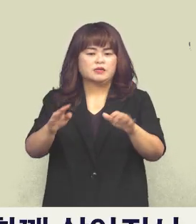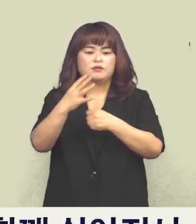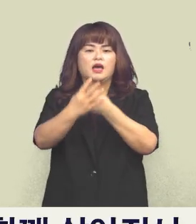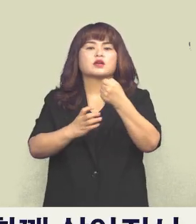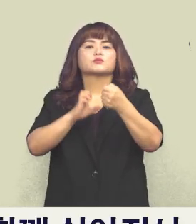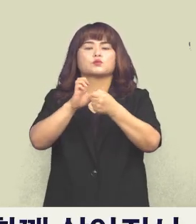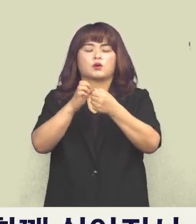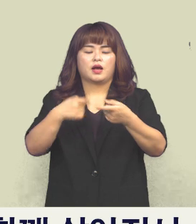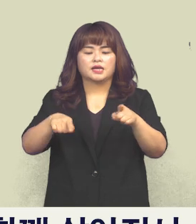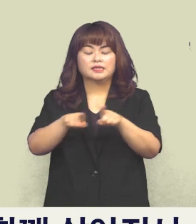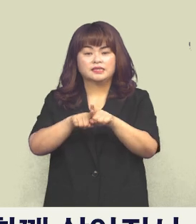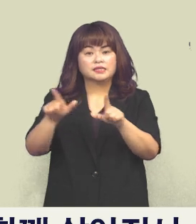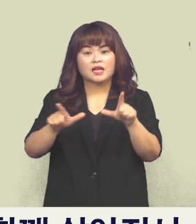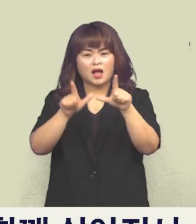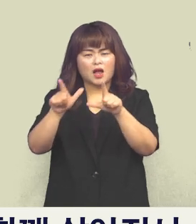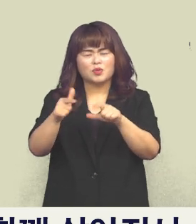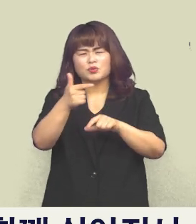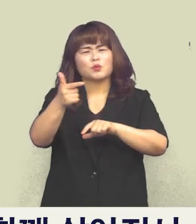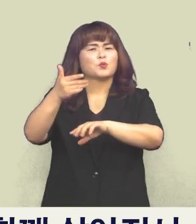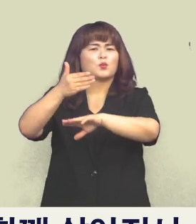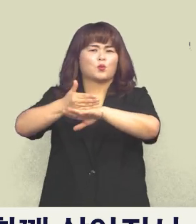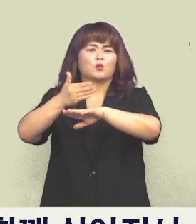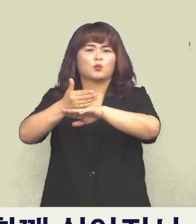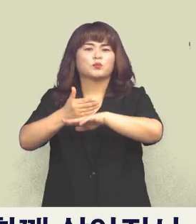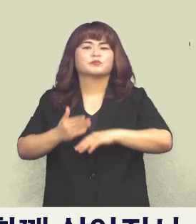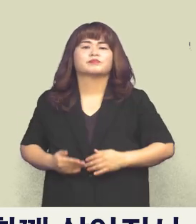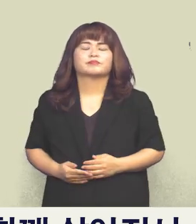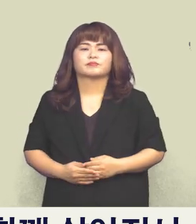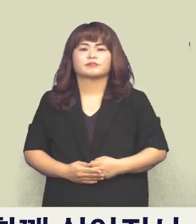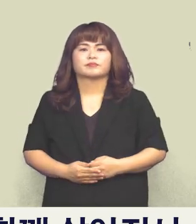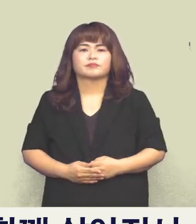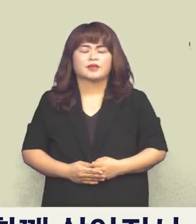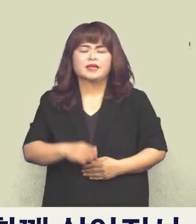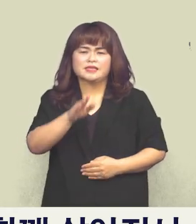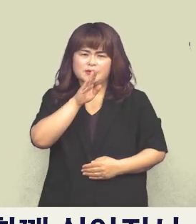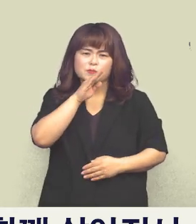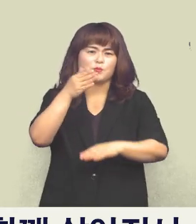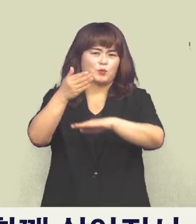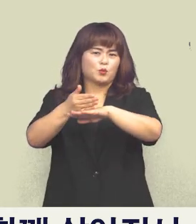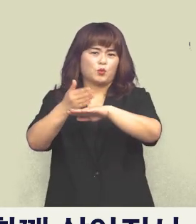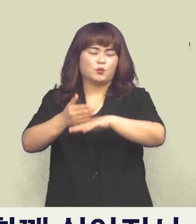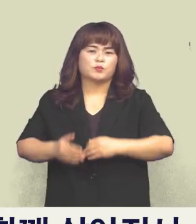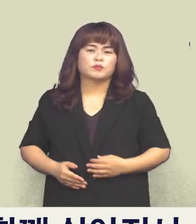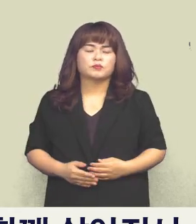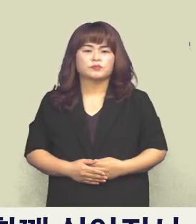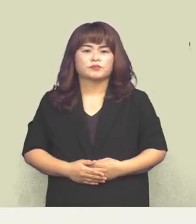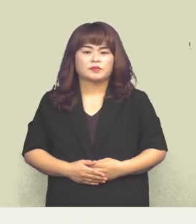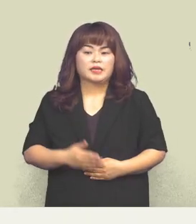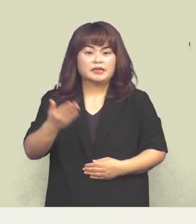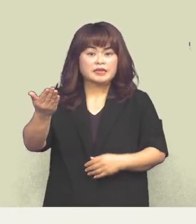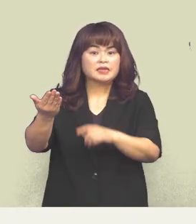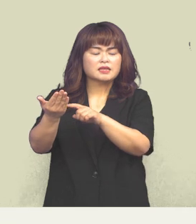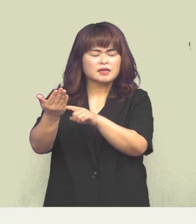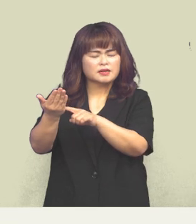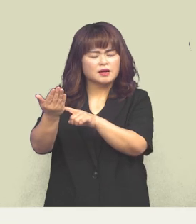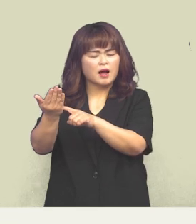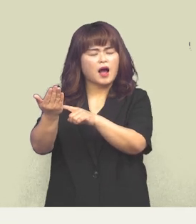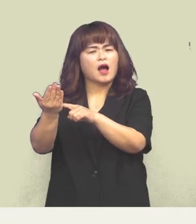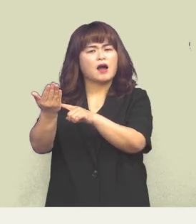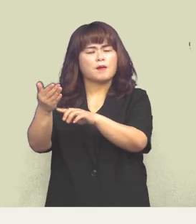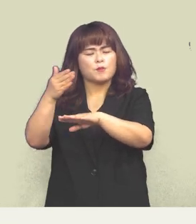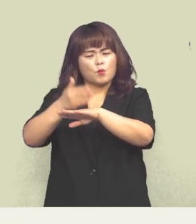지금까지 45년 동안 함께 살아줘서 정말 고마워. 정말 고마워. 당신에 대한